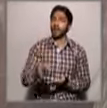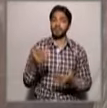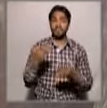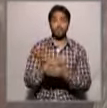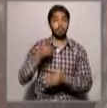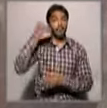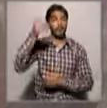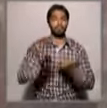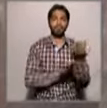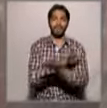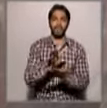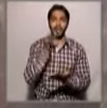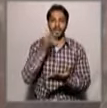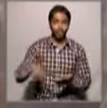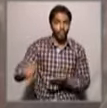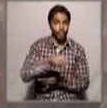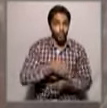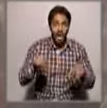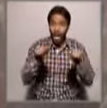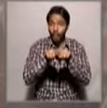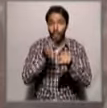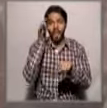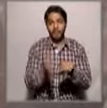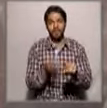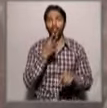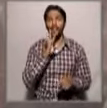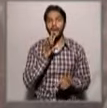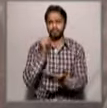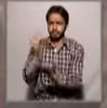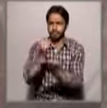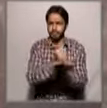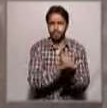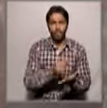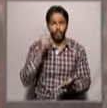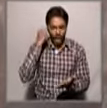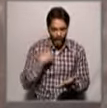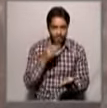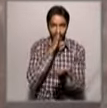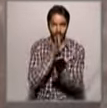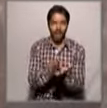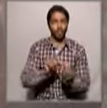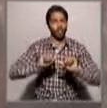ضرر. ينبغي ان انتم تعيدوا تقنين الحياه بينكم مره ثانيه. المفروض